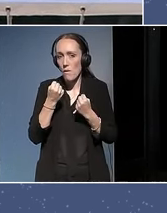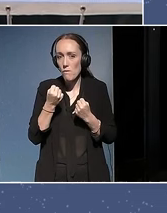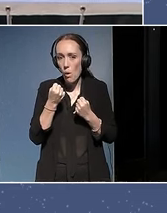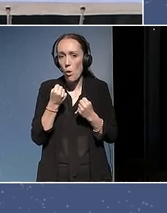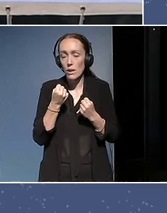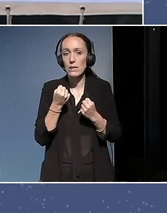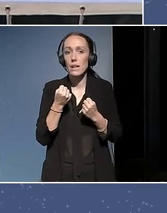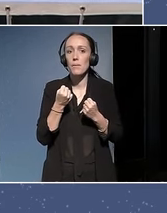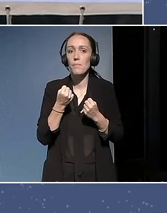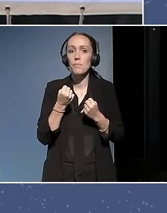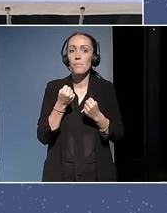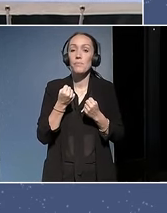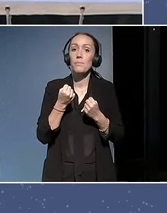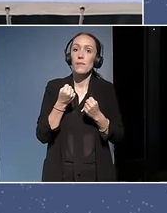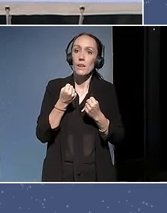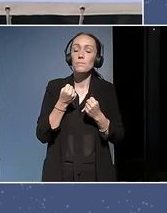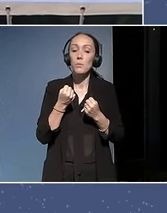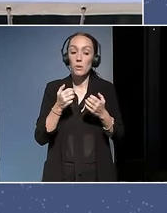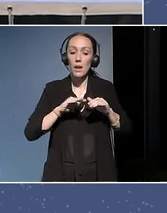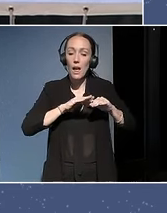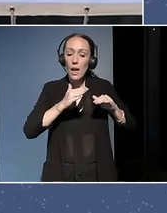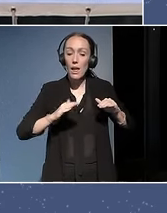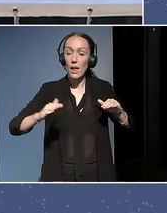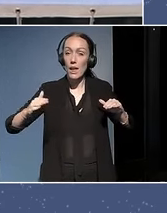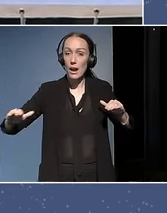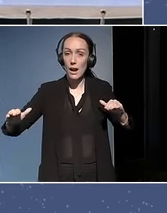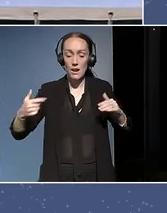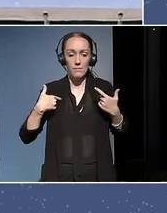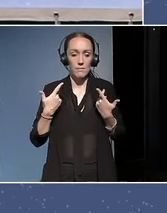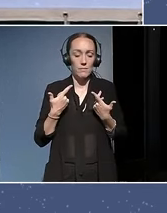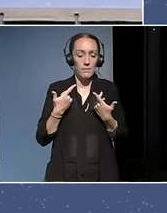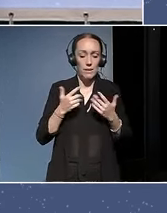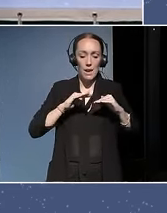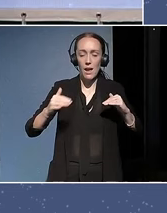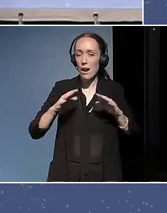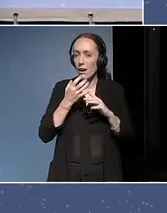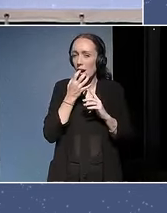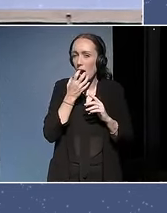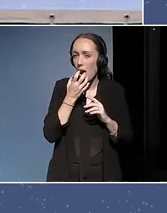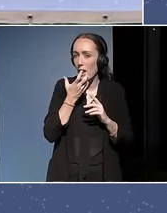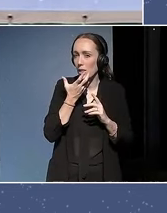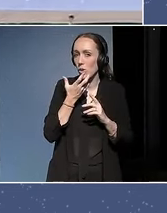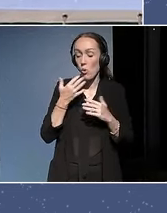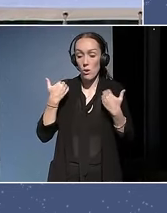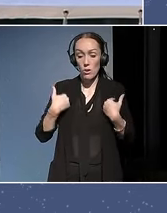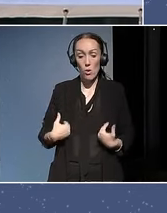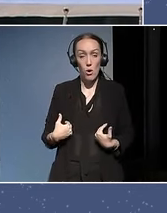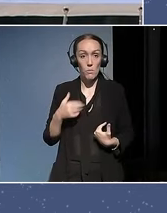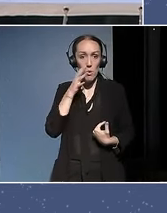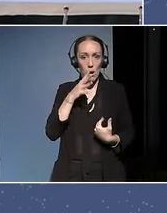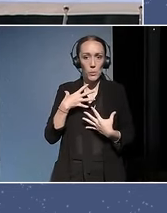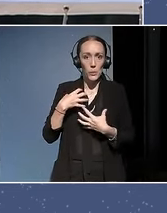e la tua umidità il deserto te la risucchia fuori è una cosa che ho una